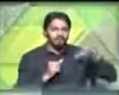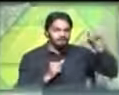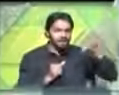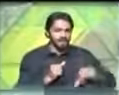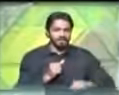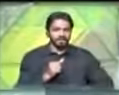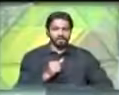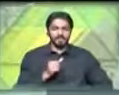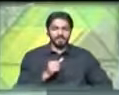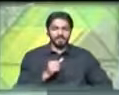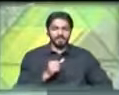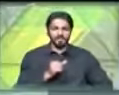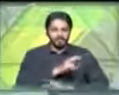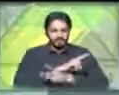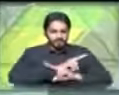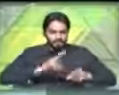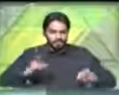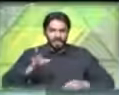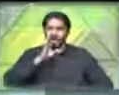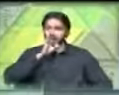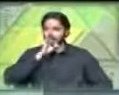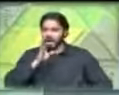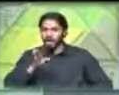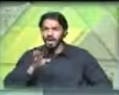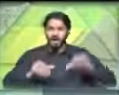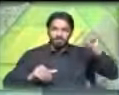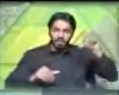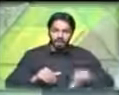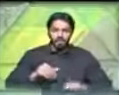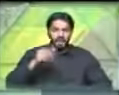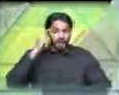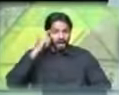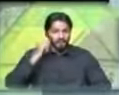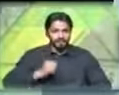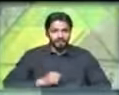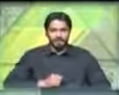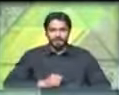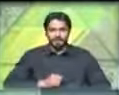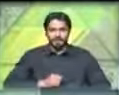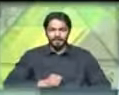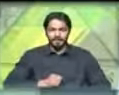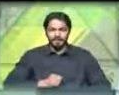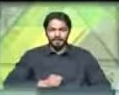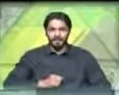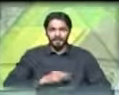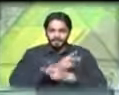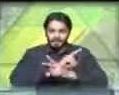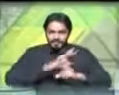يميز به بين الصحيح والفاسد. نعم. والحق والباطل،